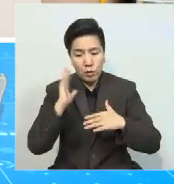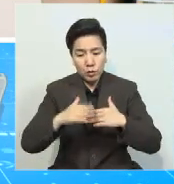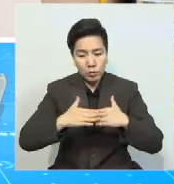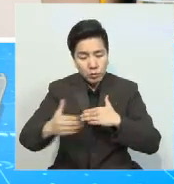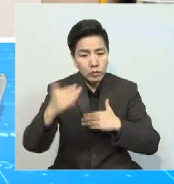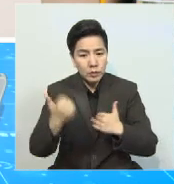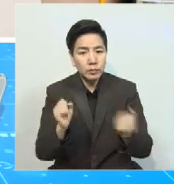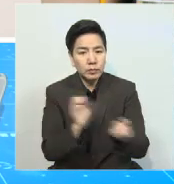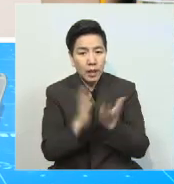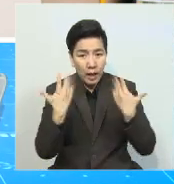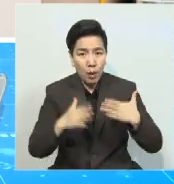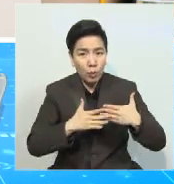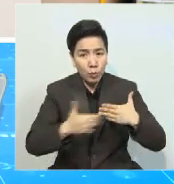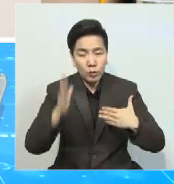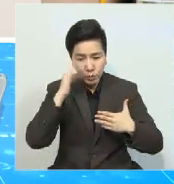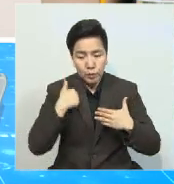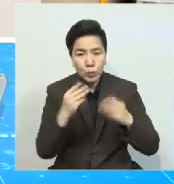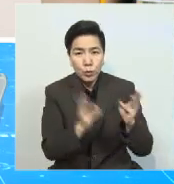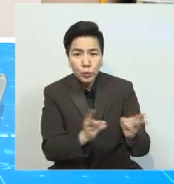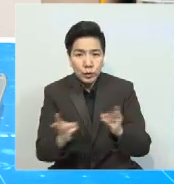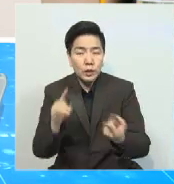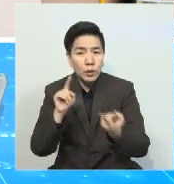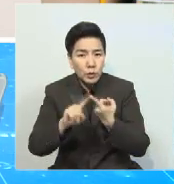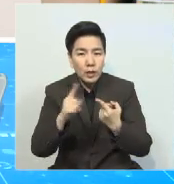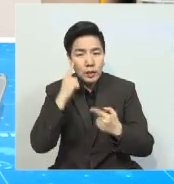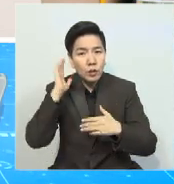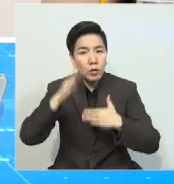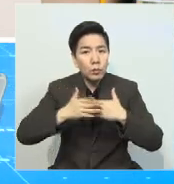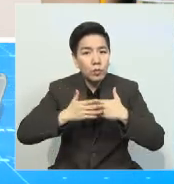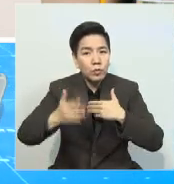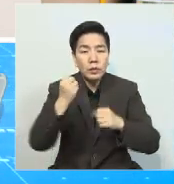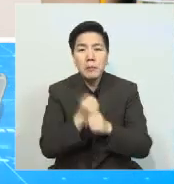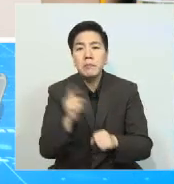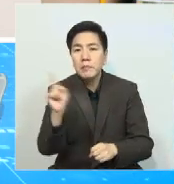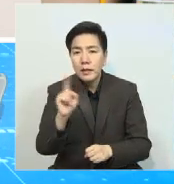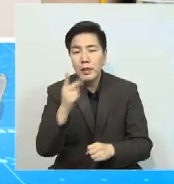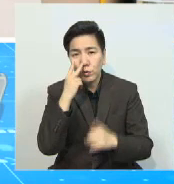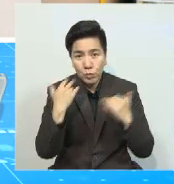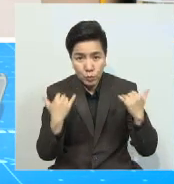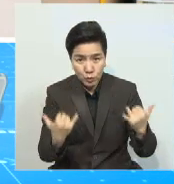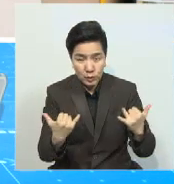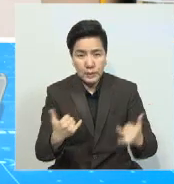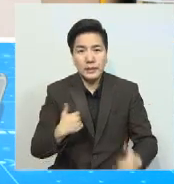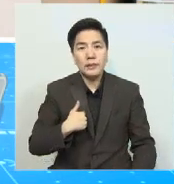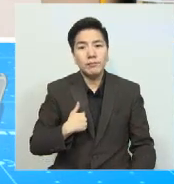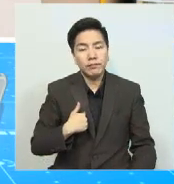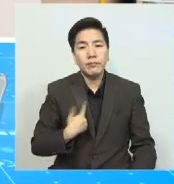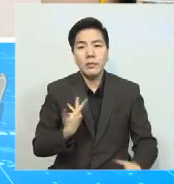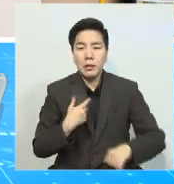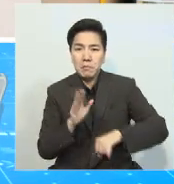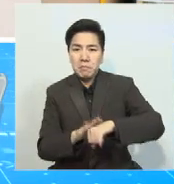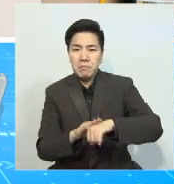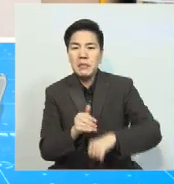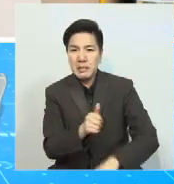การณ์หลังเกิดดำเนินการเราก็จะมีมาตรการในเรื่องของระยะยาวว่าเราจะทำยังไงซึ่งวันนี้เองมันก็มีส่งสัญญาณ